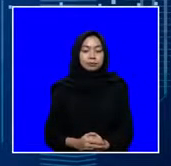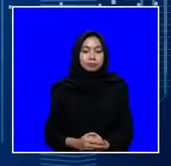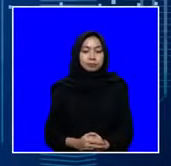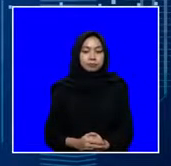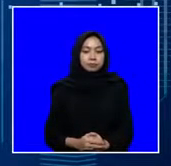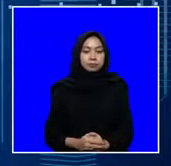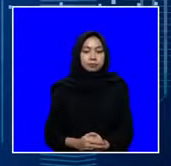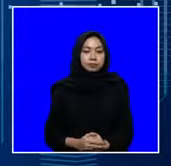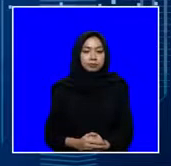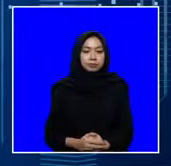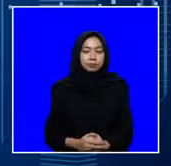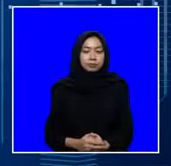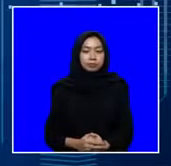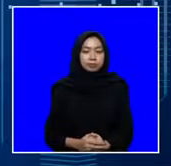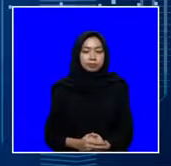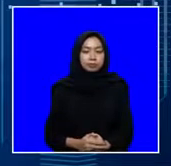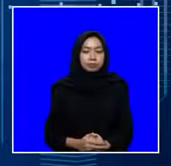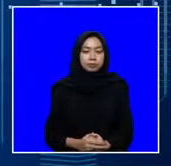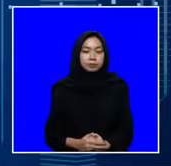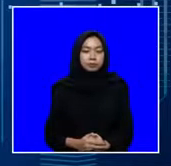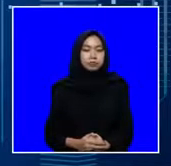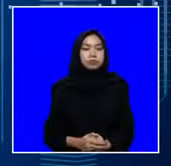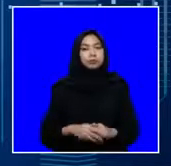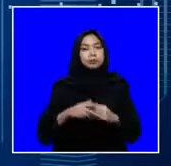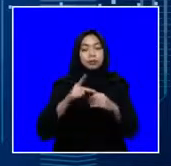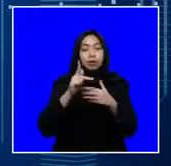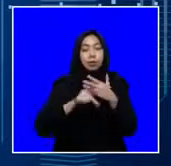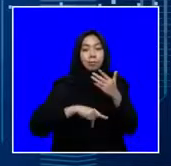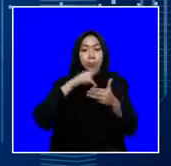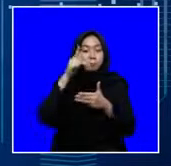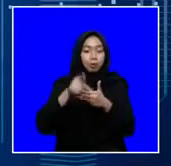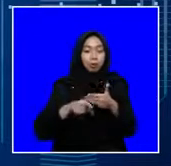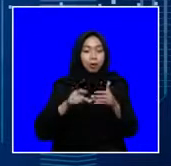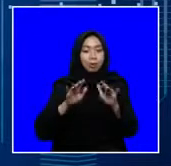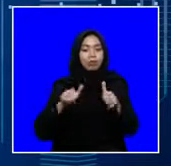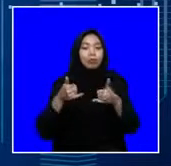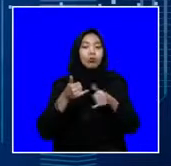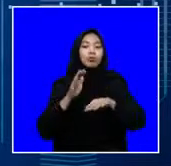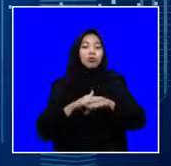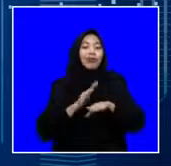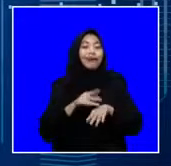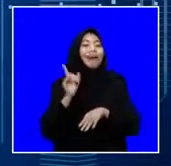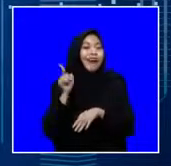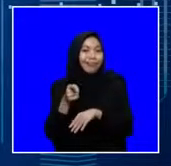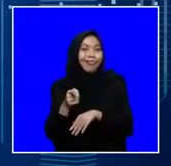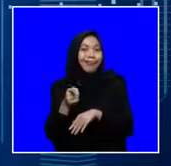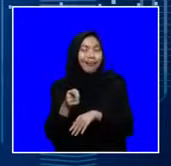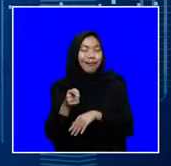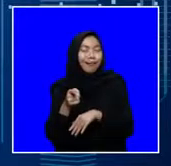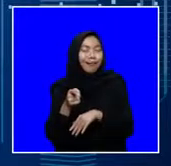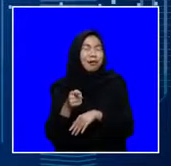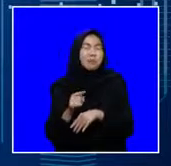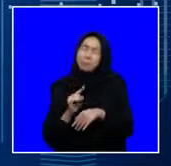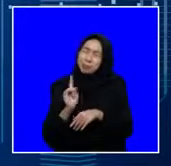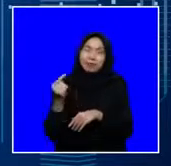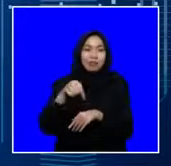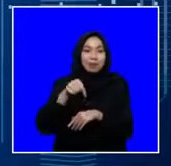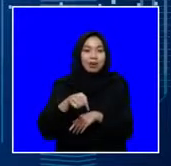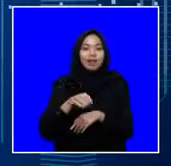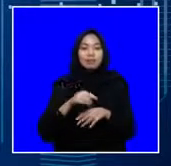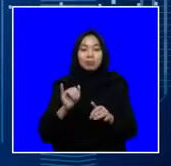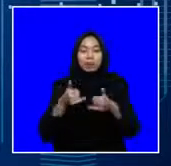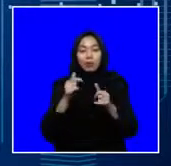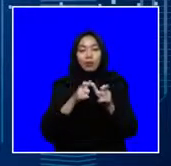Dan program juga suatu hal yang sangat membanggakan bagi saya hari ini adalah program beasiswa kebudayaan. Pertama kali kita akan memberikan beasiswa